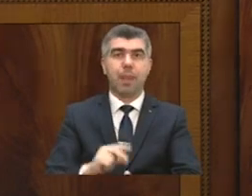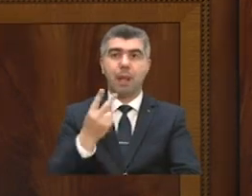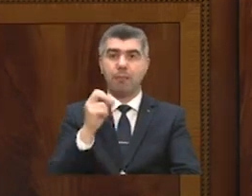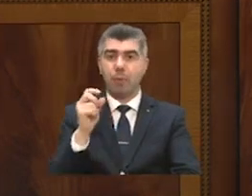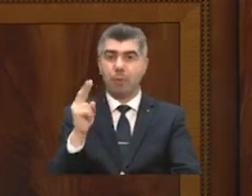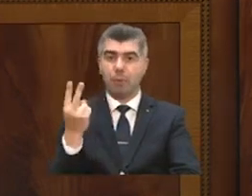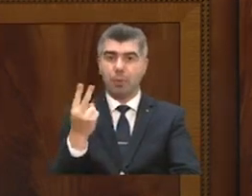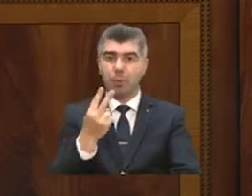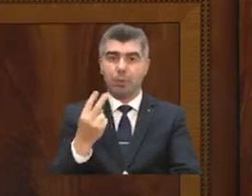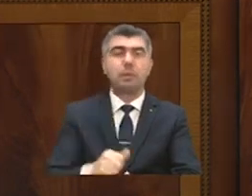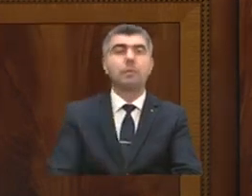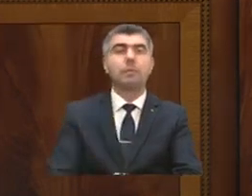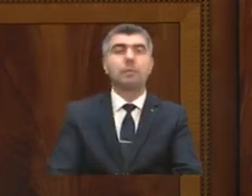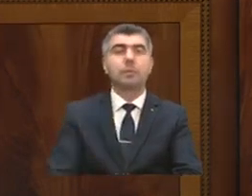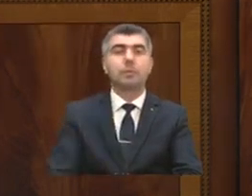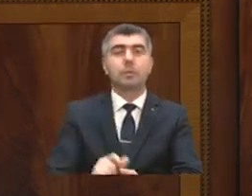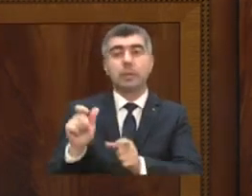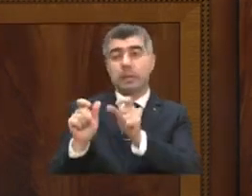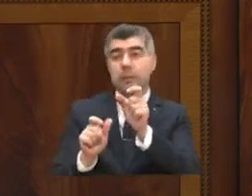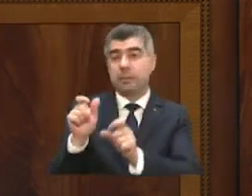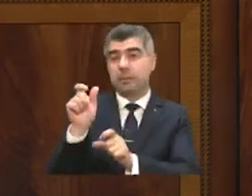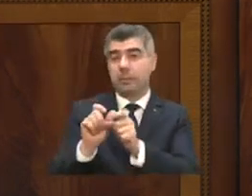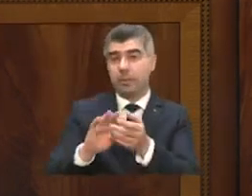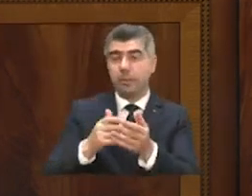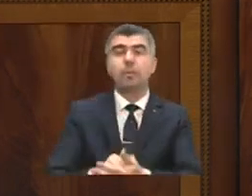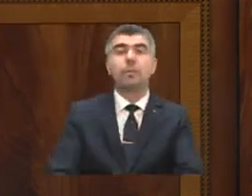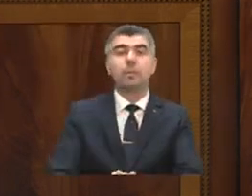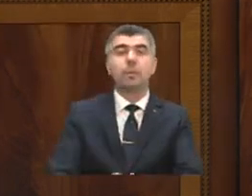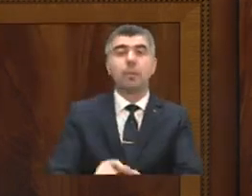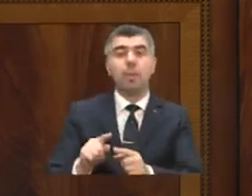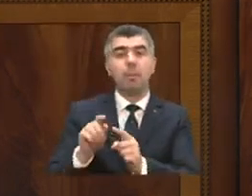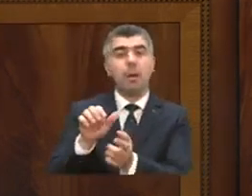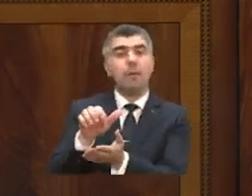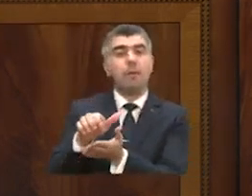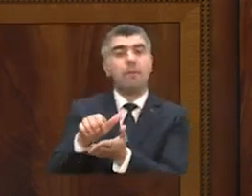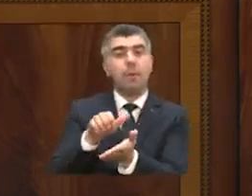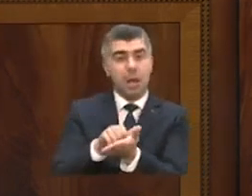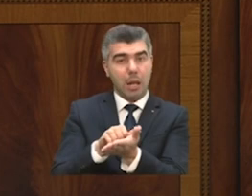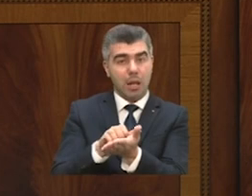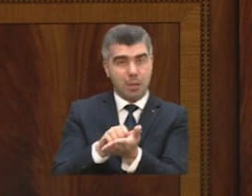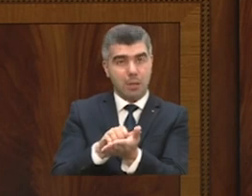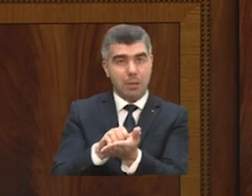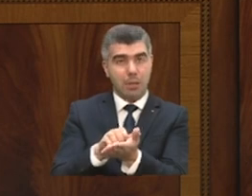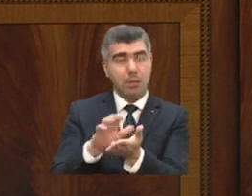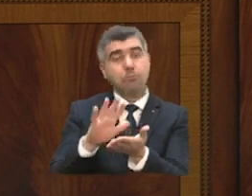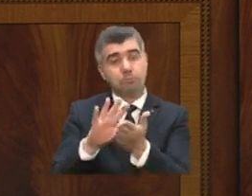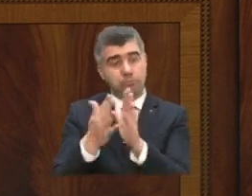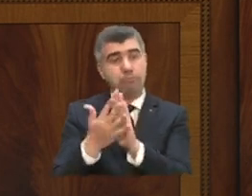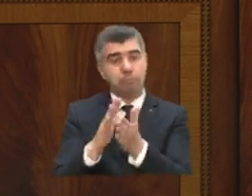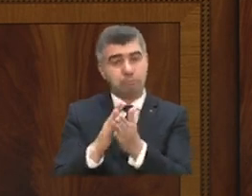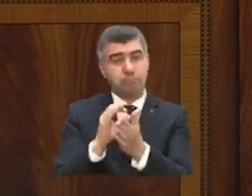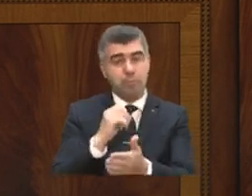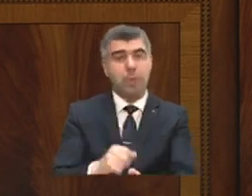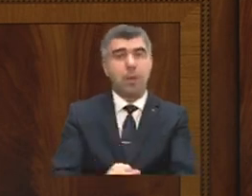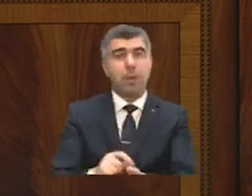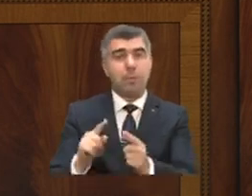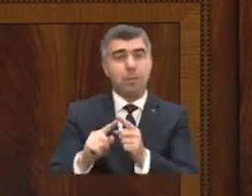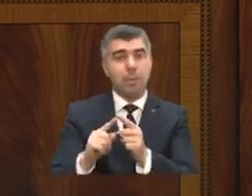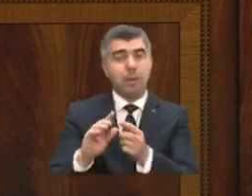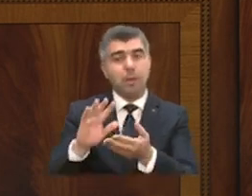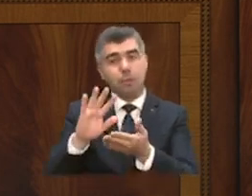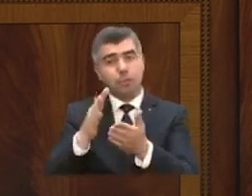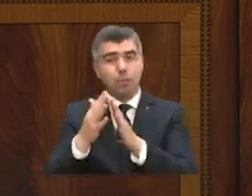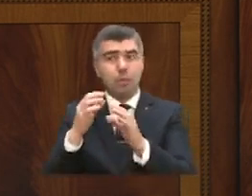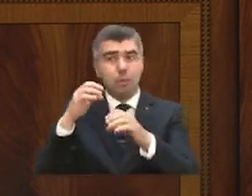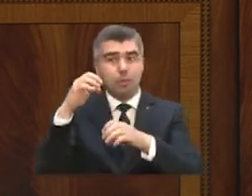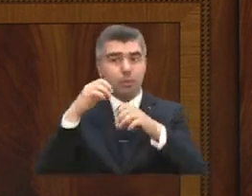حضرة السيدات والسادة، بالنسبة للقطاع الفلاحي فمن المتوقع أن تؤثر قلة التساقطات